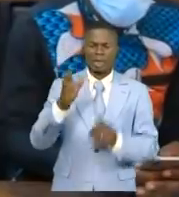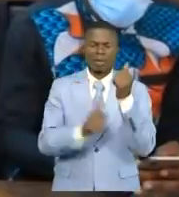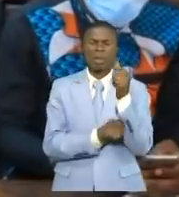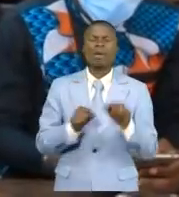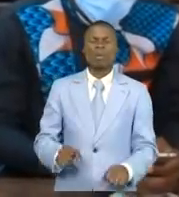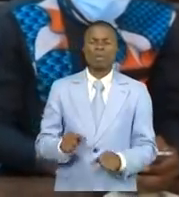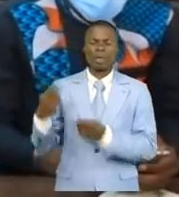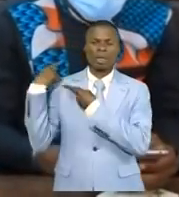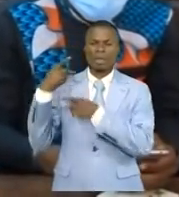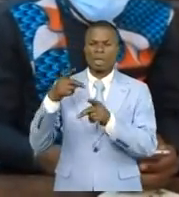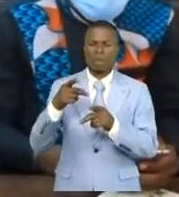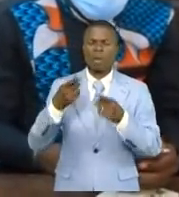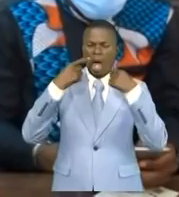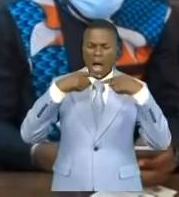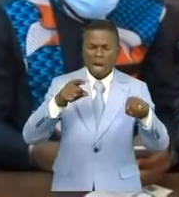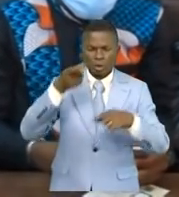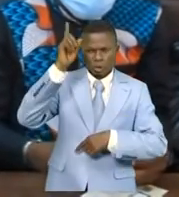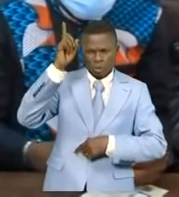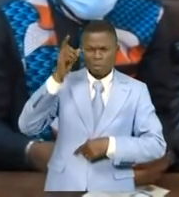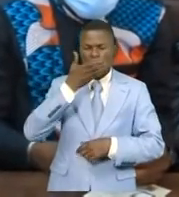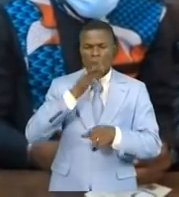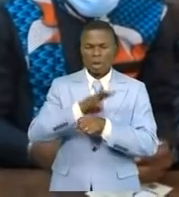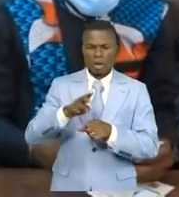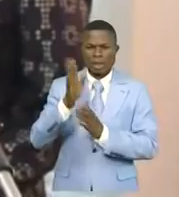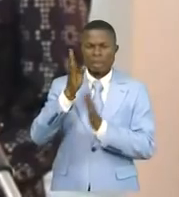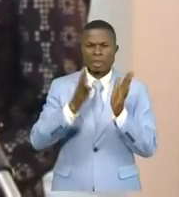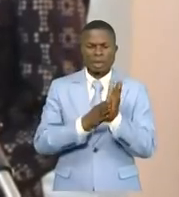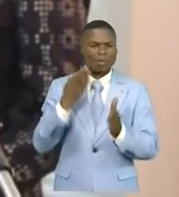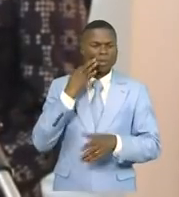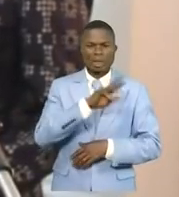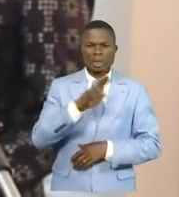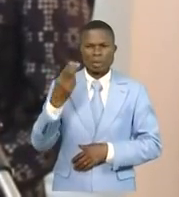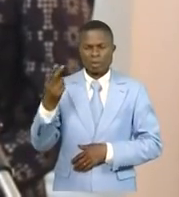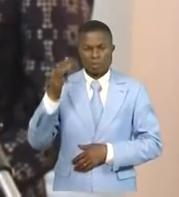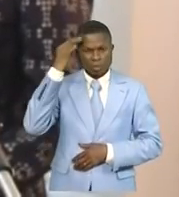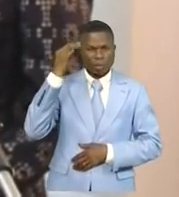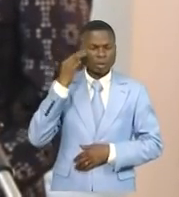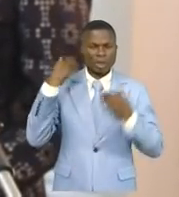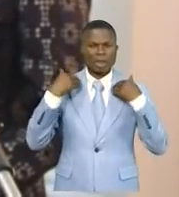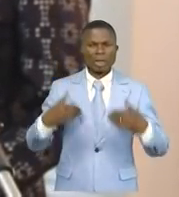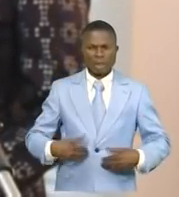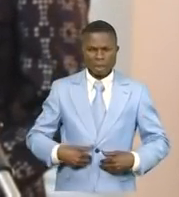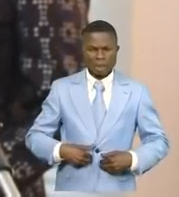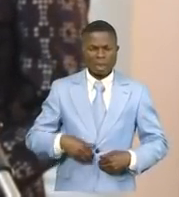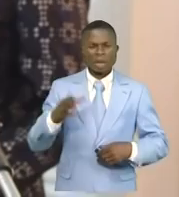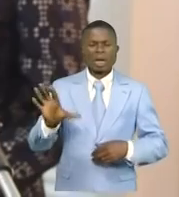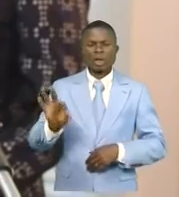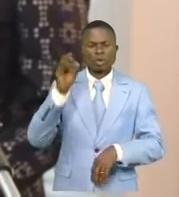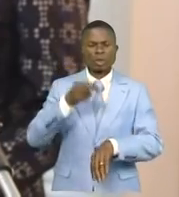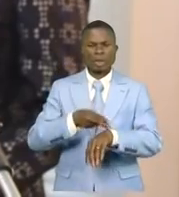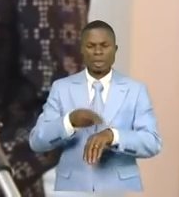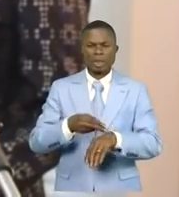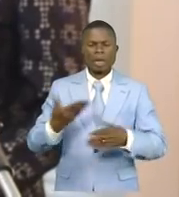première déclaration de la COVID le 19 mars 2020. Le ministre de la Santé a saisi cette opportunité pour